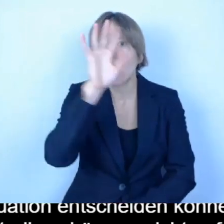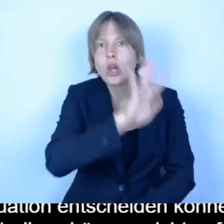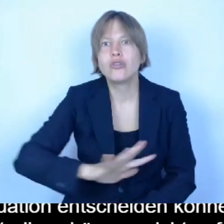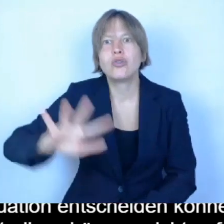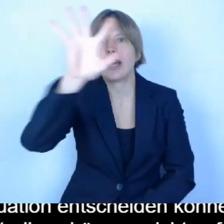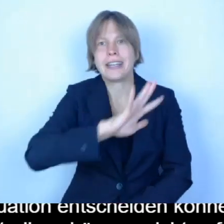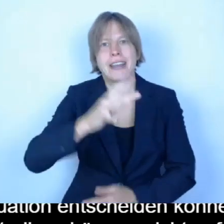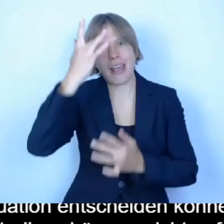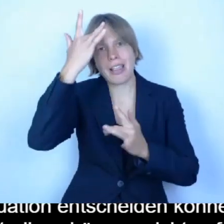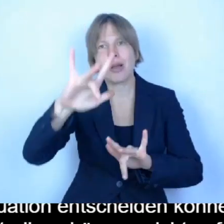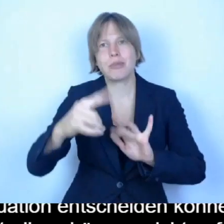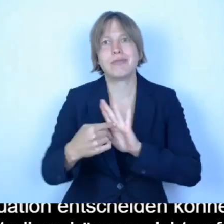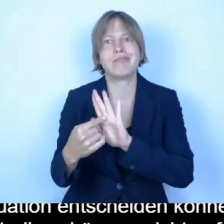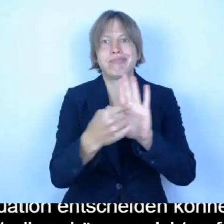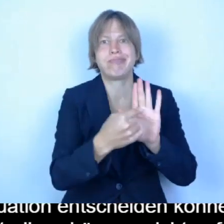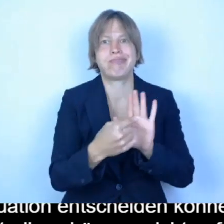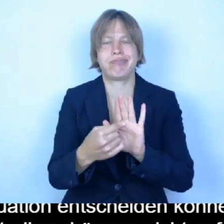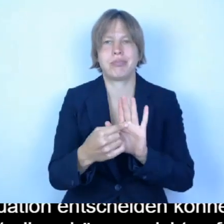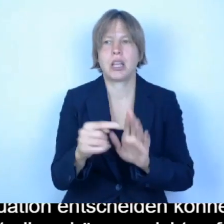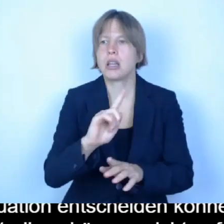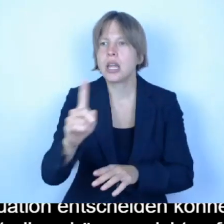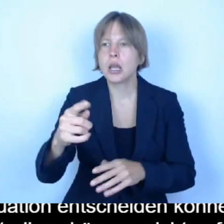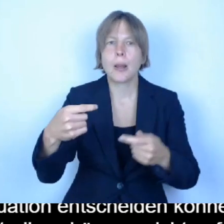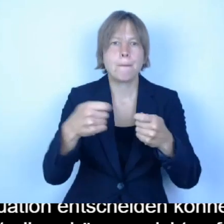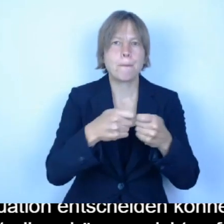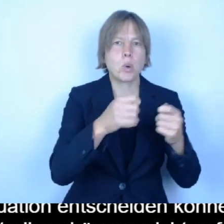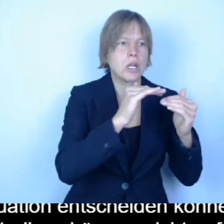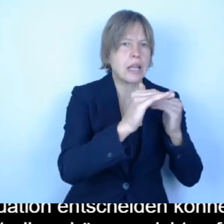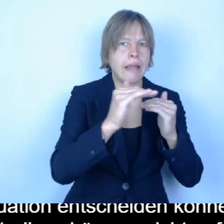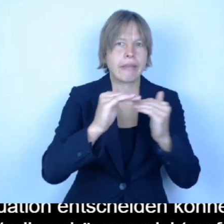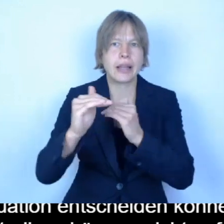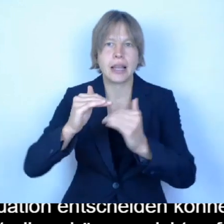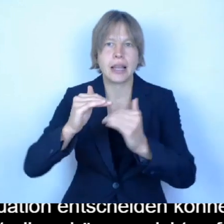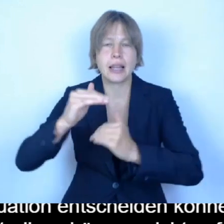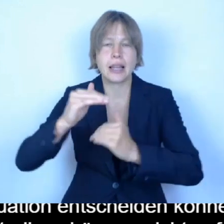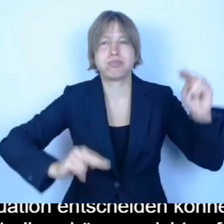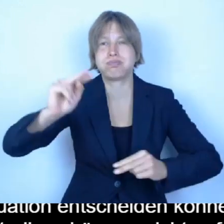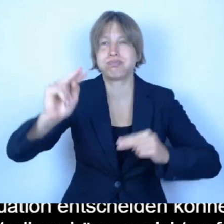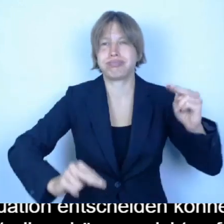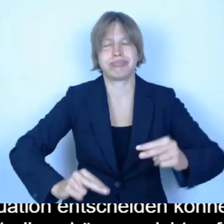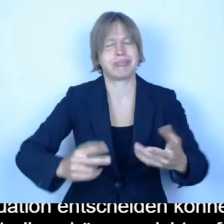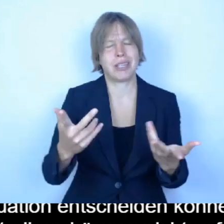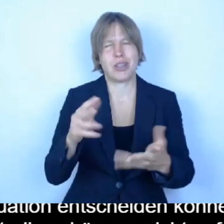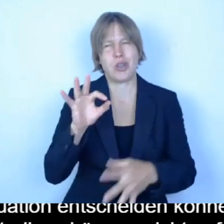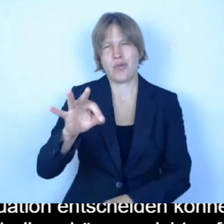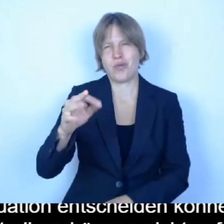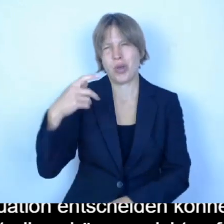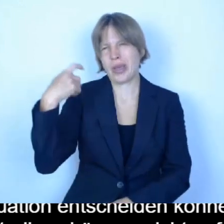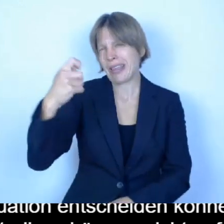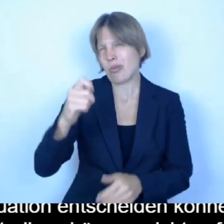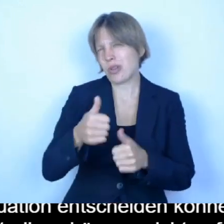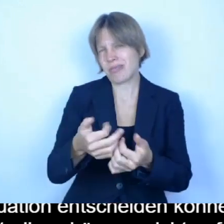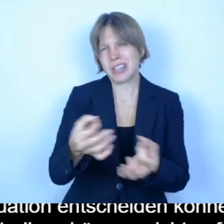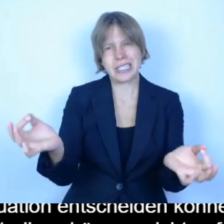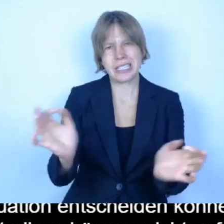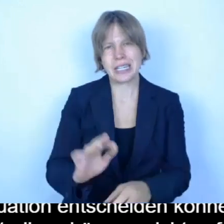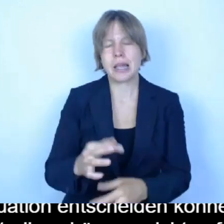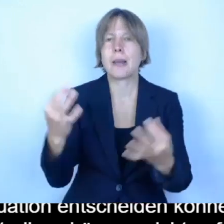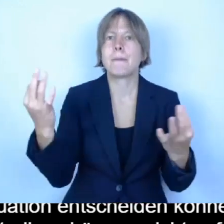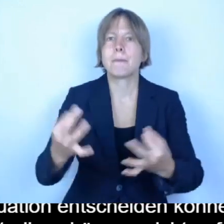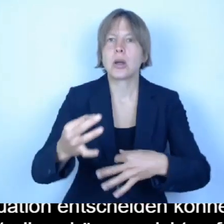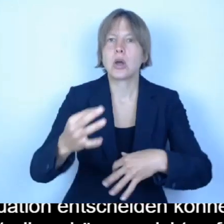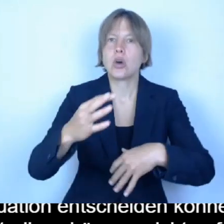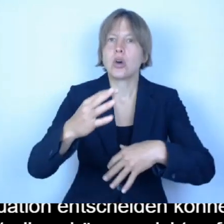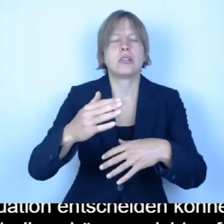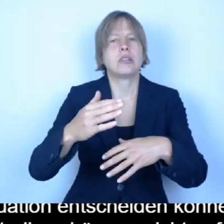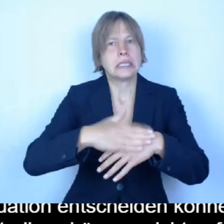besonders helfen. Wir brauchen einheitliche Starts, um dann letztendlich auch gute Filme in den Kinos zu haben. Deswegen halte ich ein abgestimmtes Vorgehen